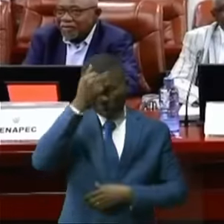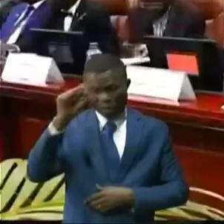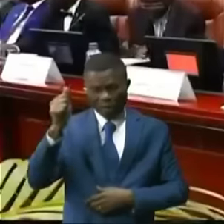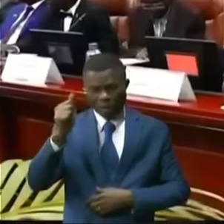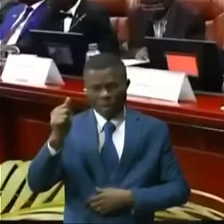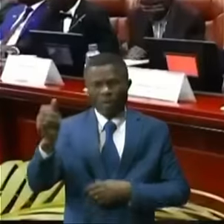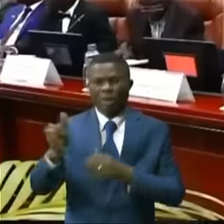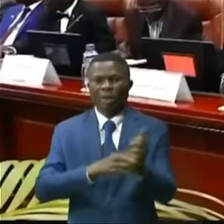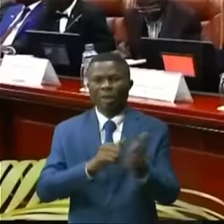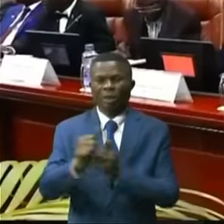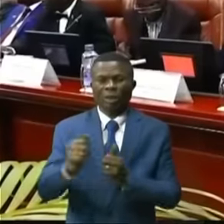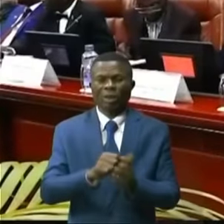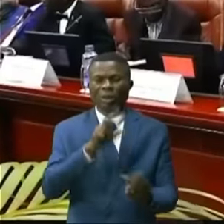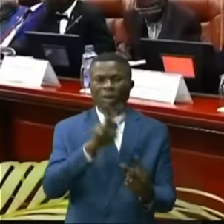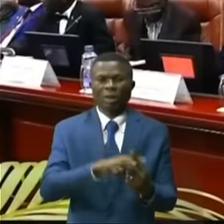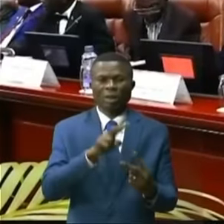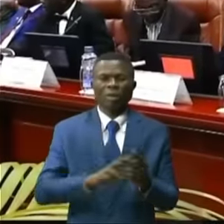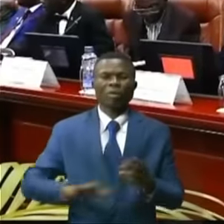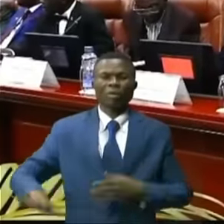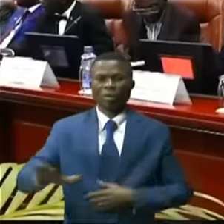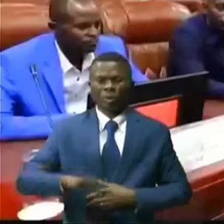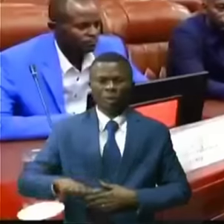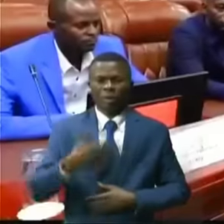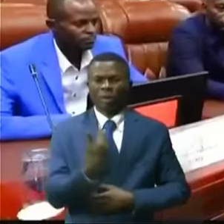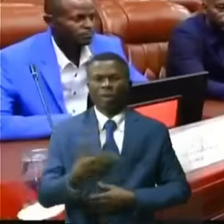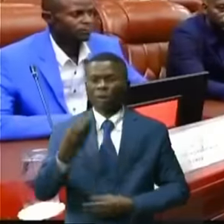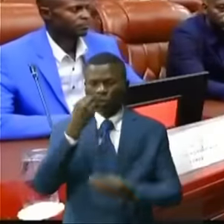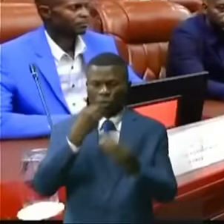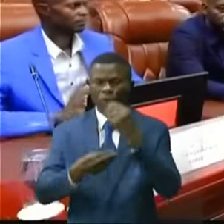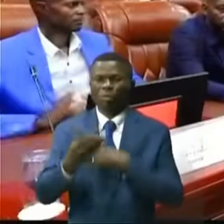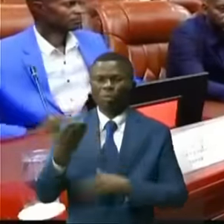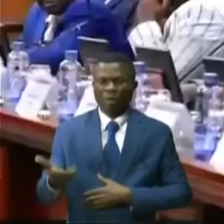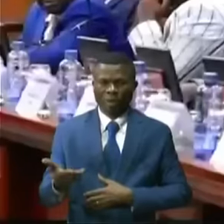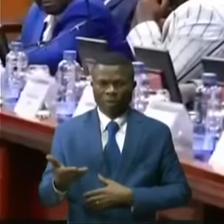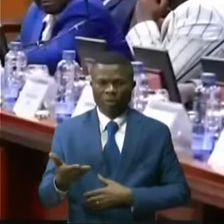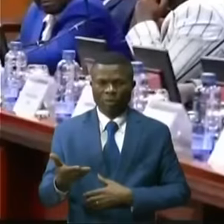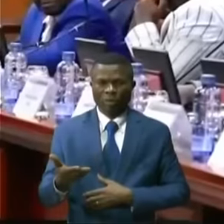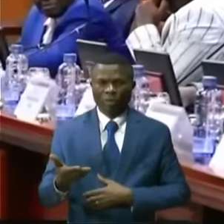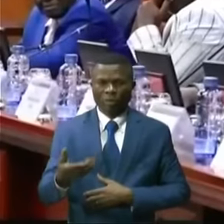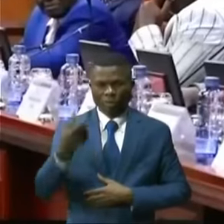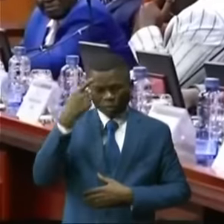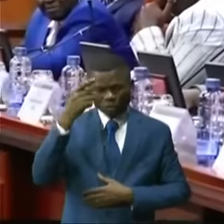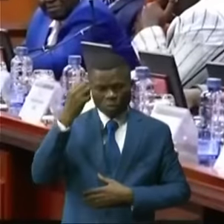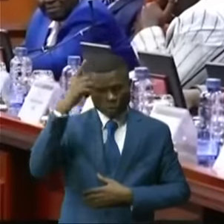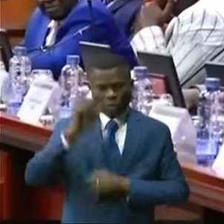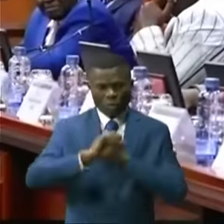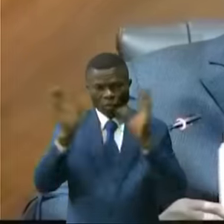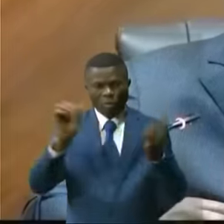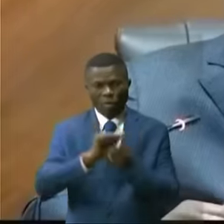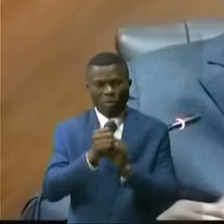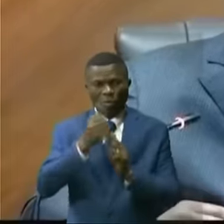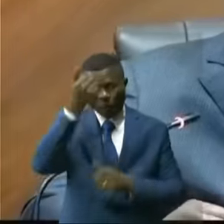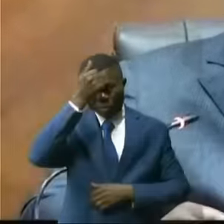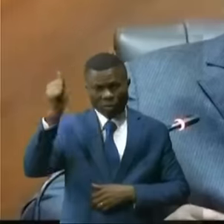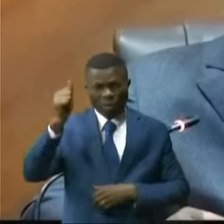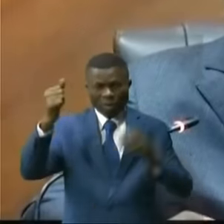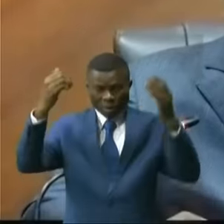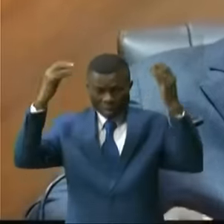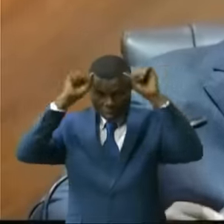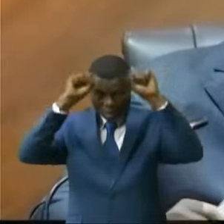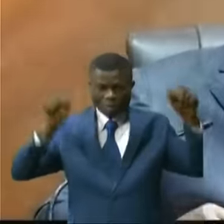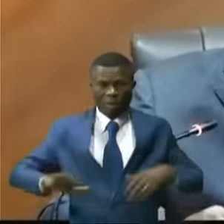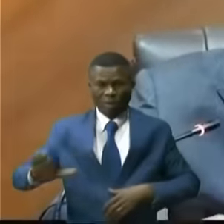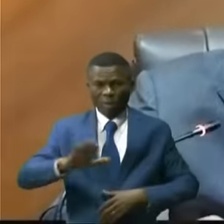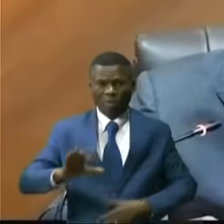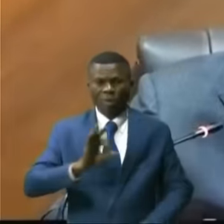ainsi l'approvisionnement du pays en denrée de première nécessité pour mieux comprendre le problème le chef de l'État Félix